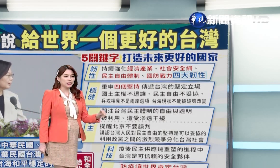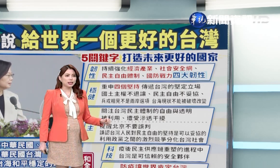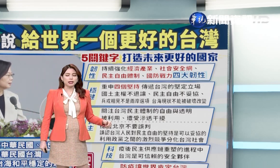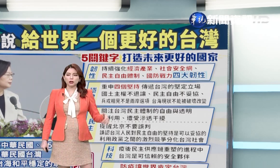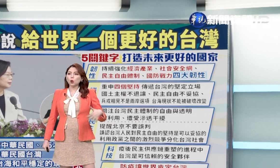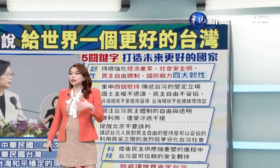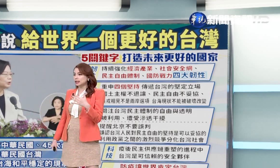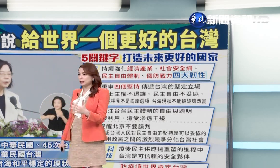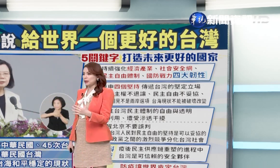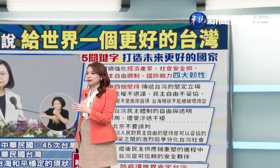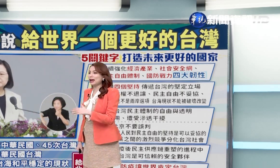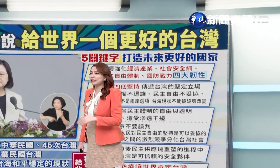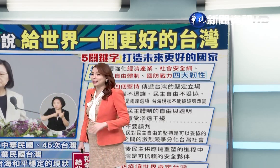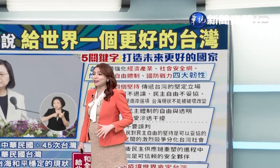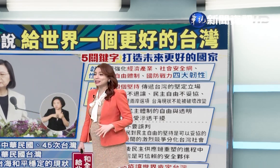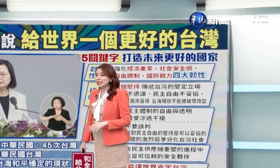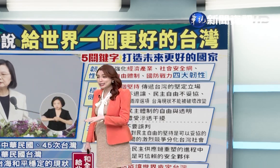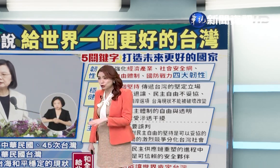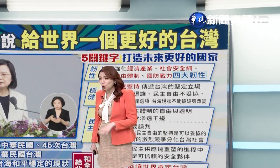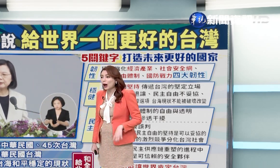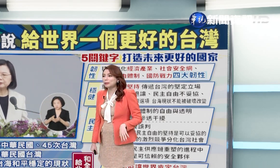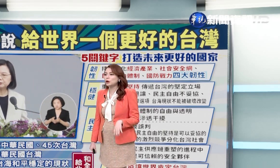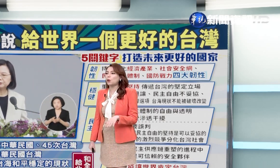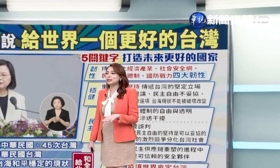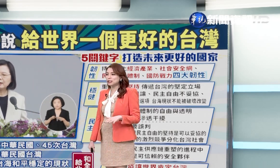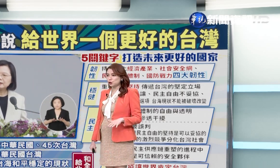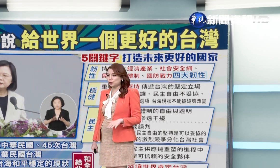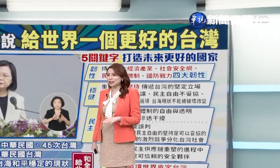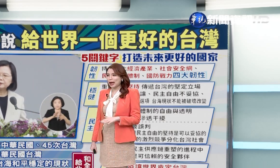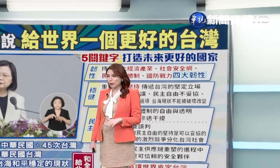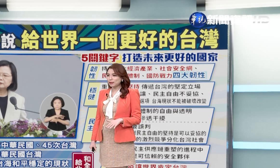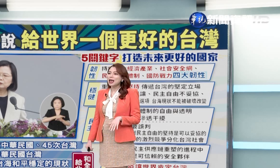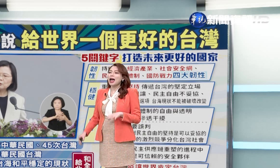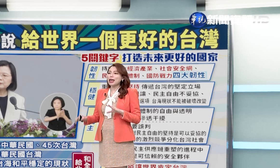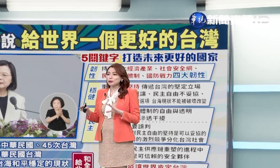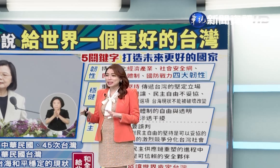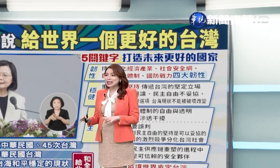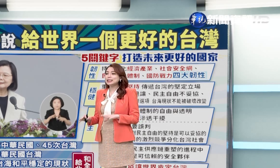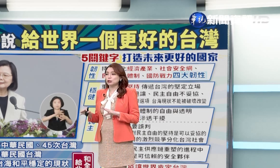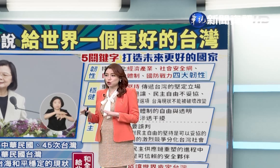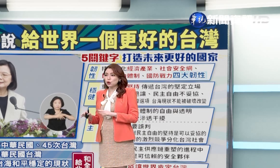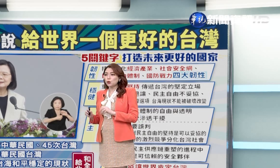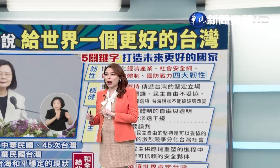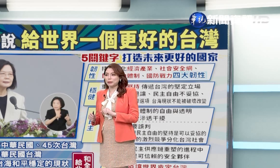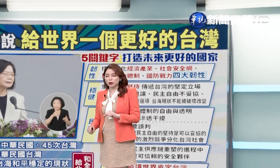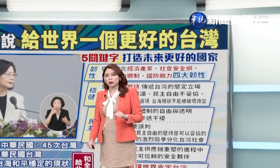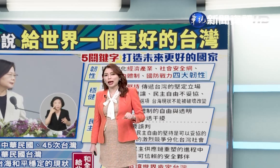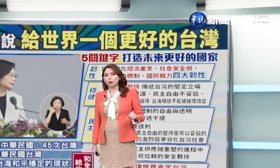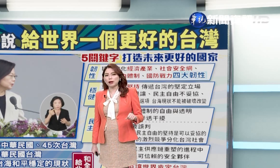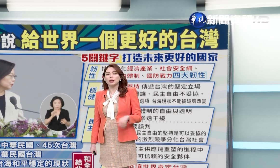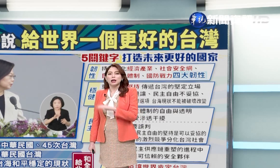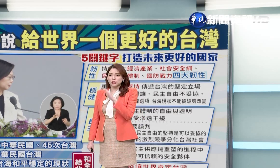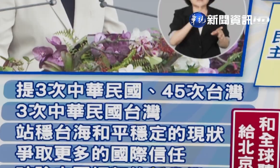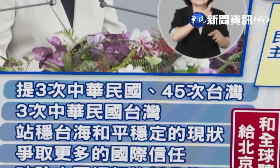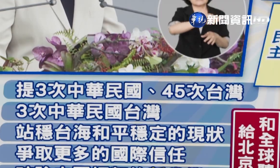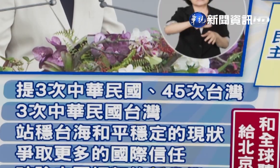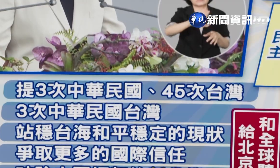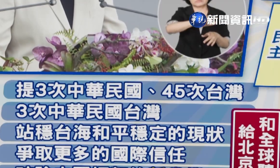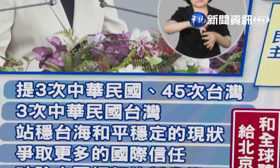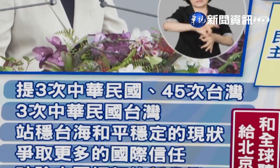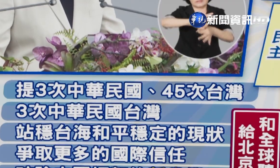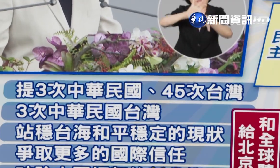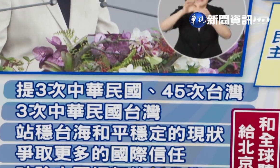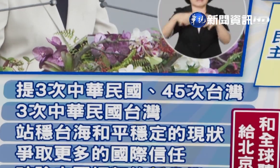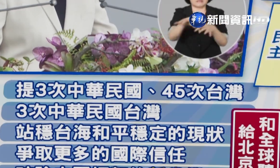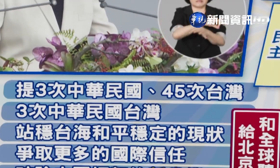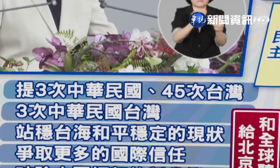然在这一次的过程里面，他提到了三次中华民国、四十五次台湾，还有三次中华民国台湾。总结来